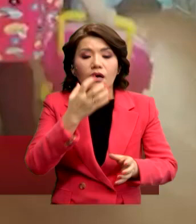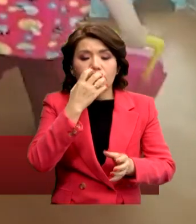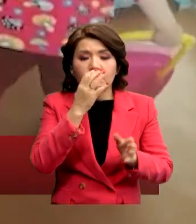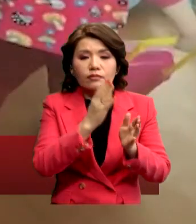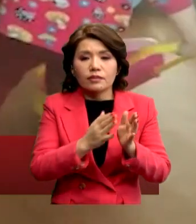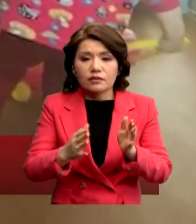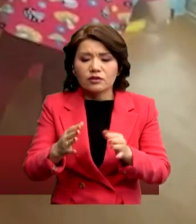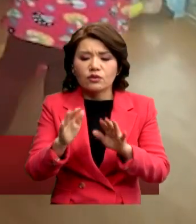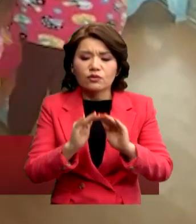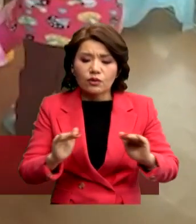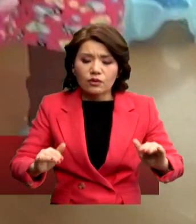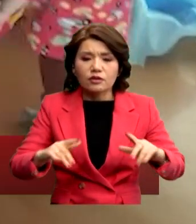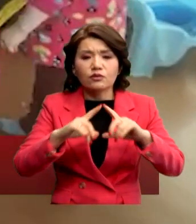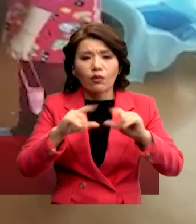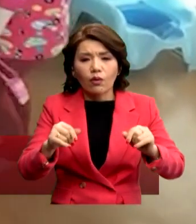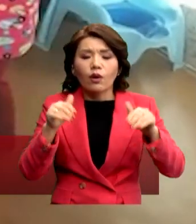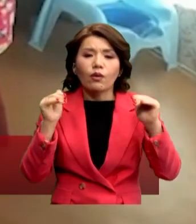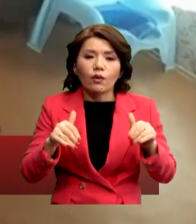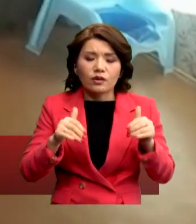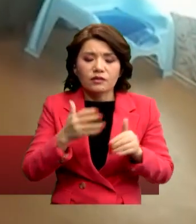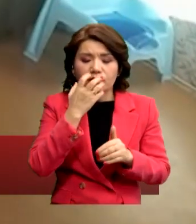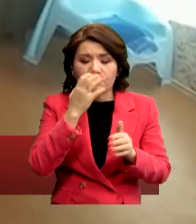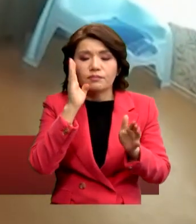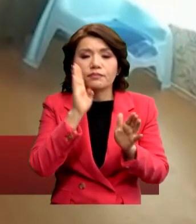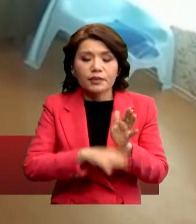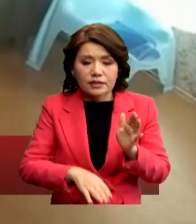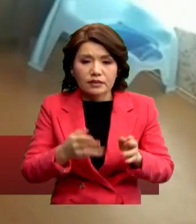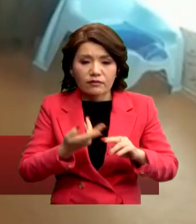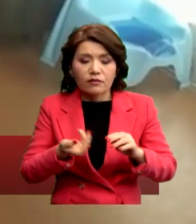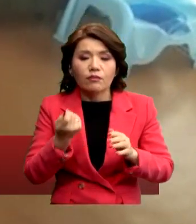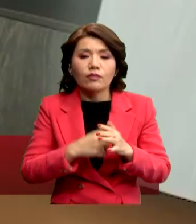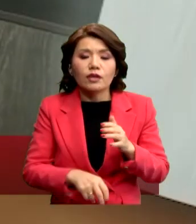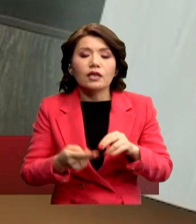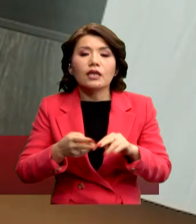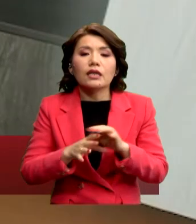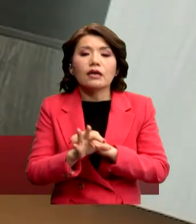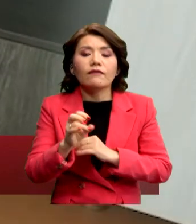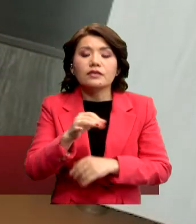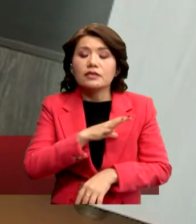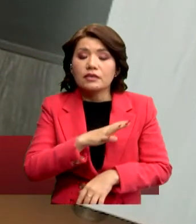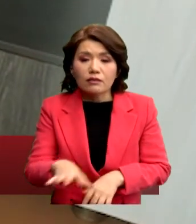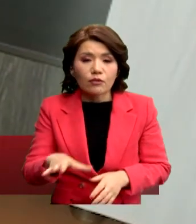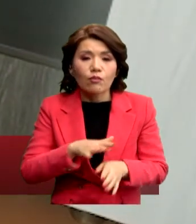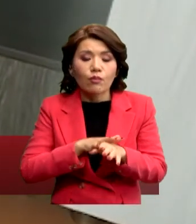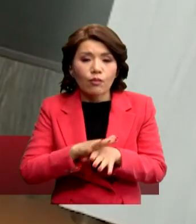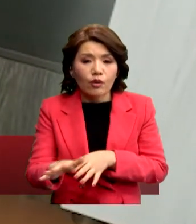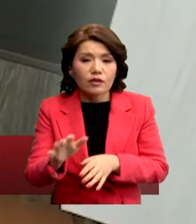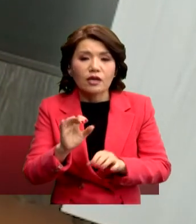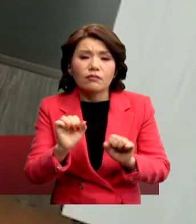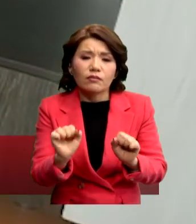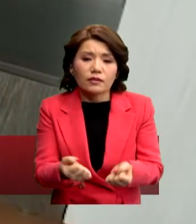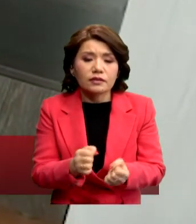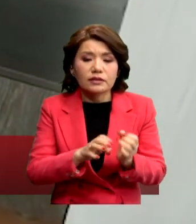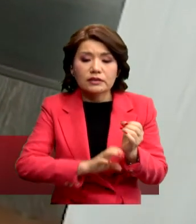остались школа, детский сад и колледж. Коммунальщикам удалось временно подключить дома и соцобъекты к отоплению, чтобы не допустить полной разморозки